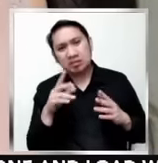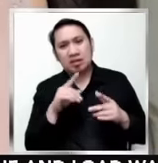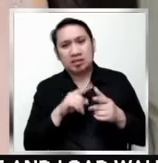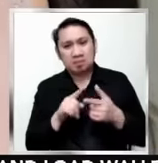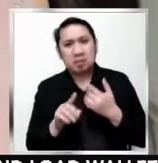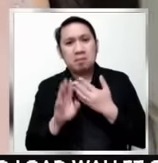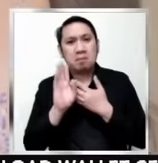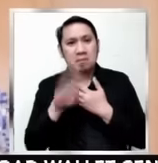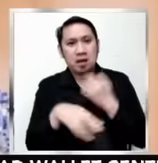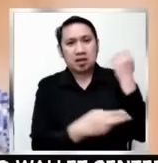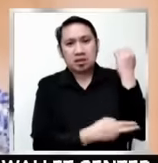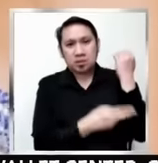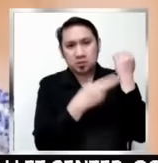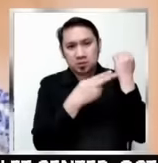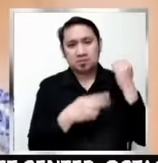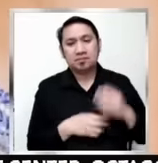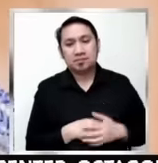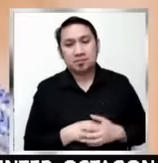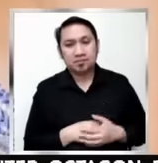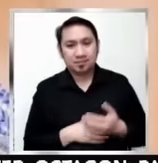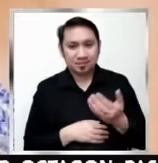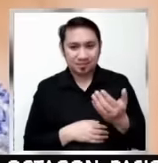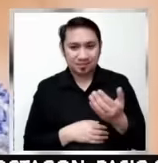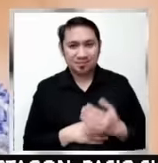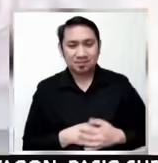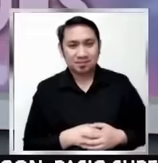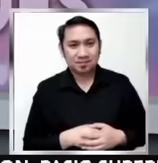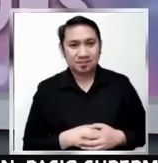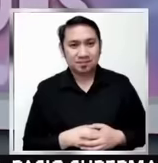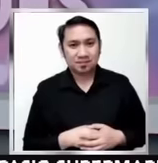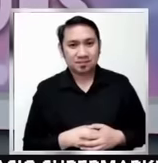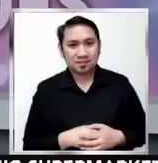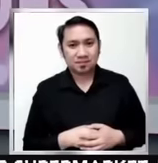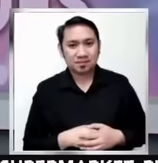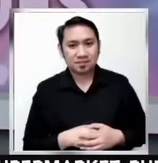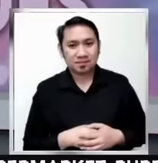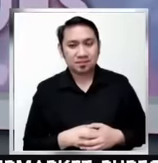Carampel, updated to Showbiz Happenings.